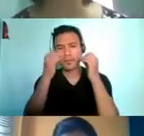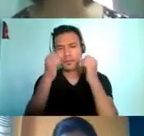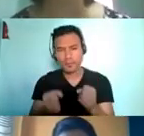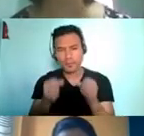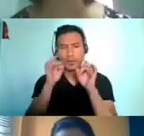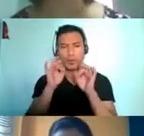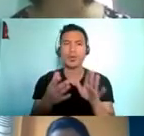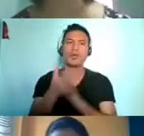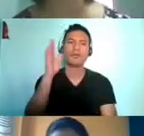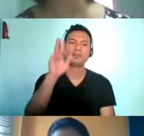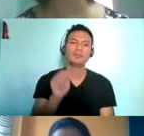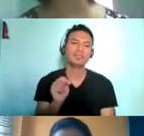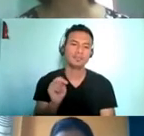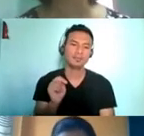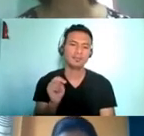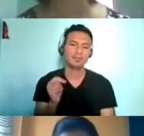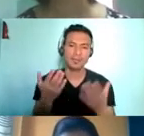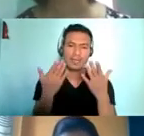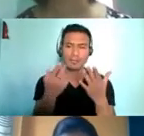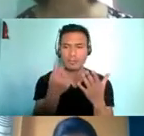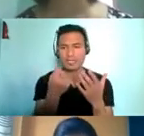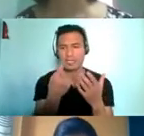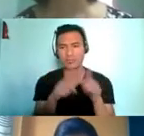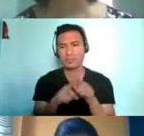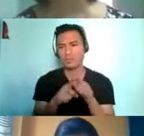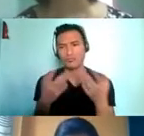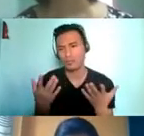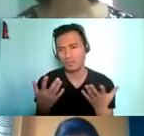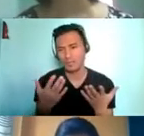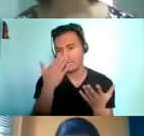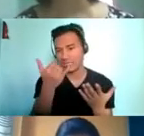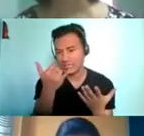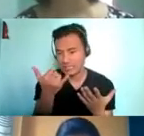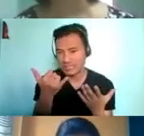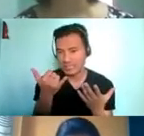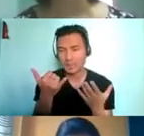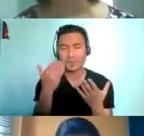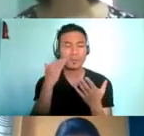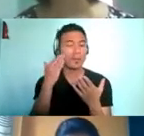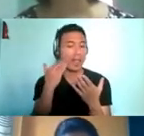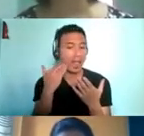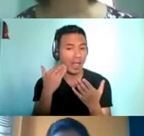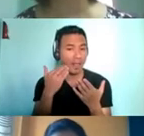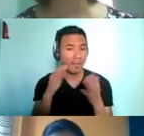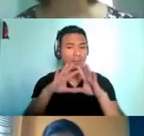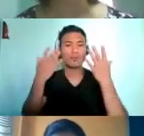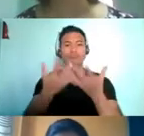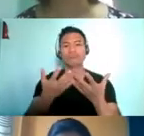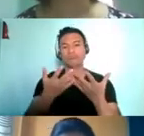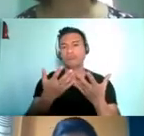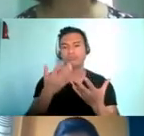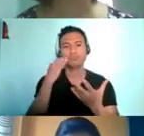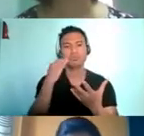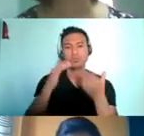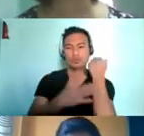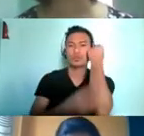छोडेर उनीहरूलाई हिँड्नुपर्ने हुन्छ, उनीहरूको हातमा एक पैसा पनि हुँदैन, किन भन्दाखेरि महिला विश्वव्यापी रूपमा